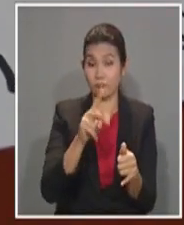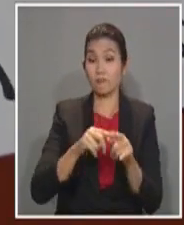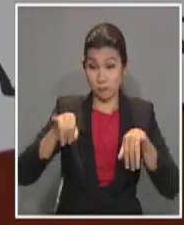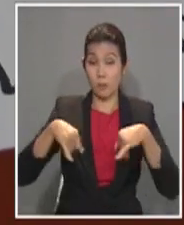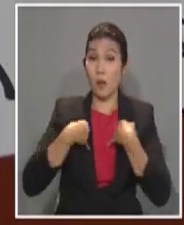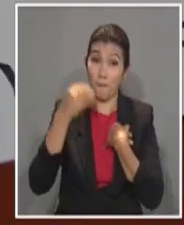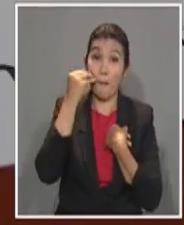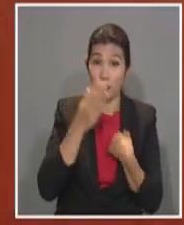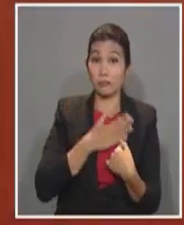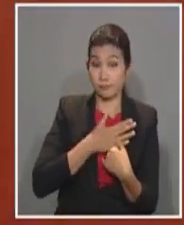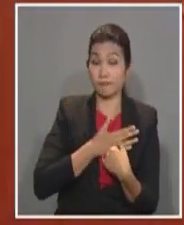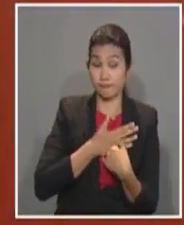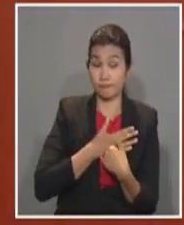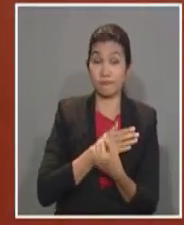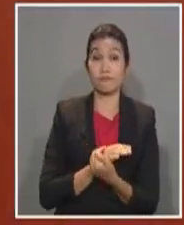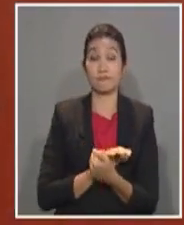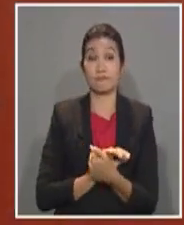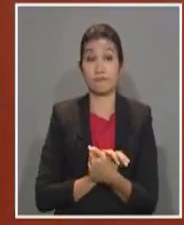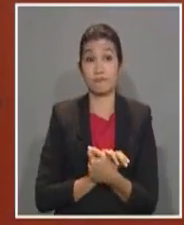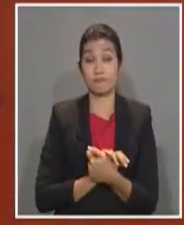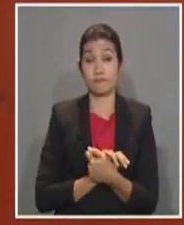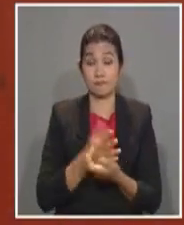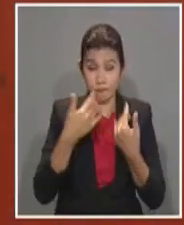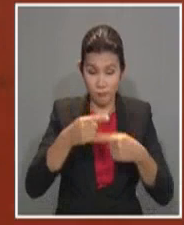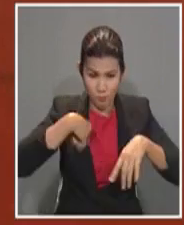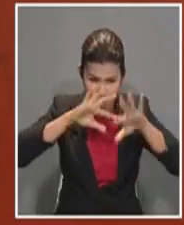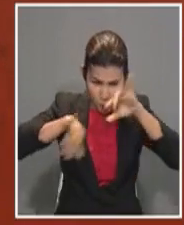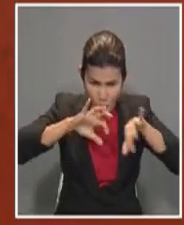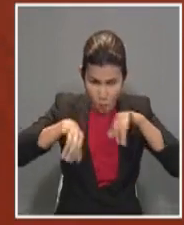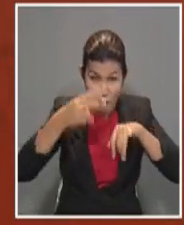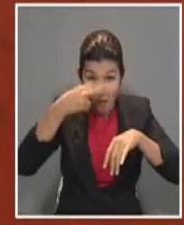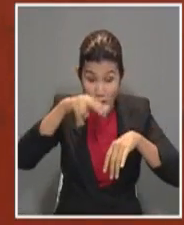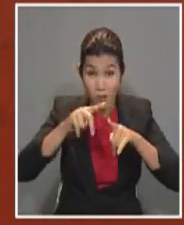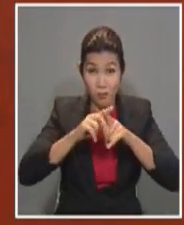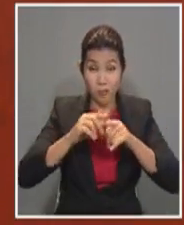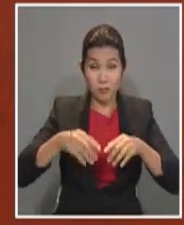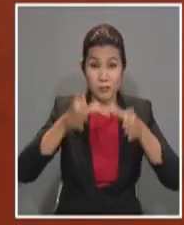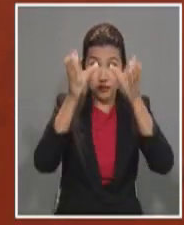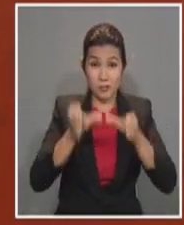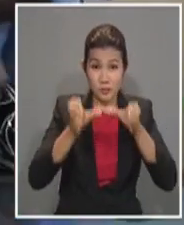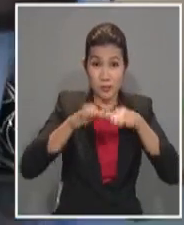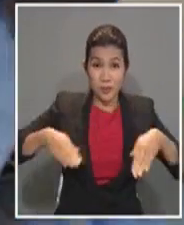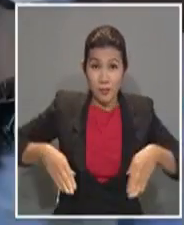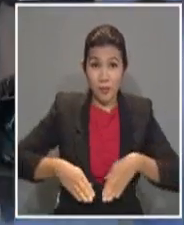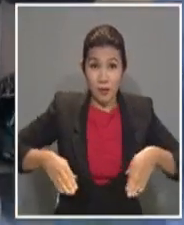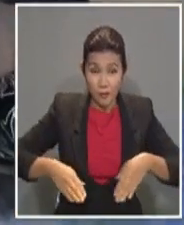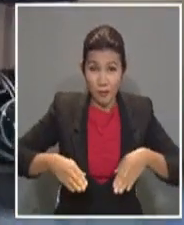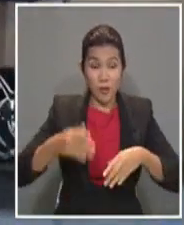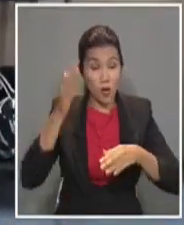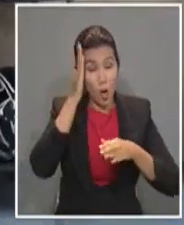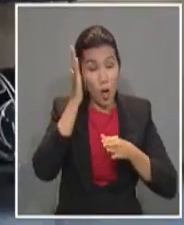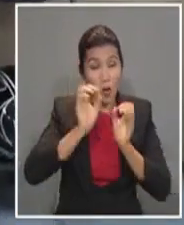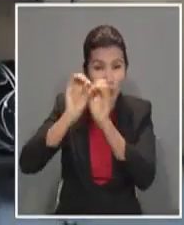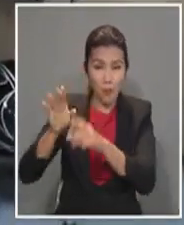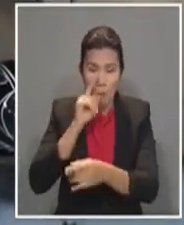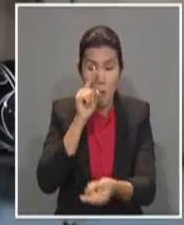านนะคะแล้วก็ไปค้นในกระเป๋ากางเกงของนายปกเกตที่ถอดอยู่ในห้องนอนเจ